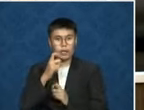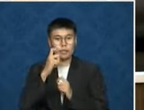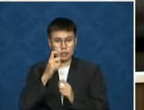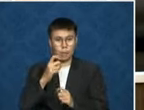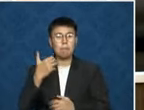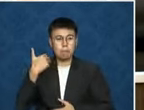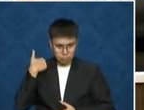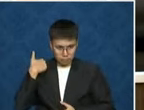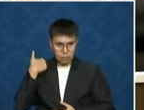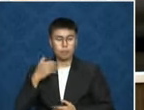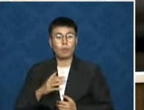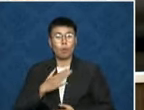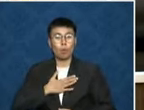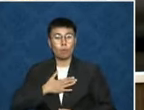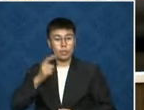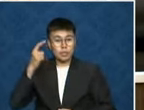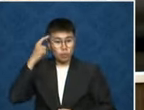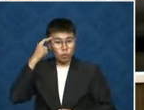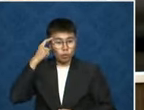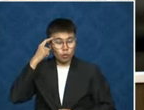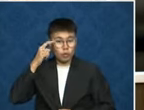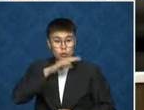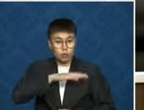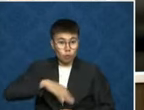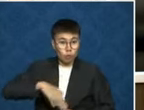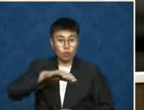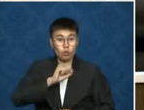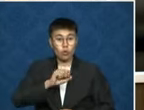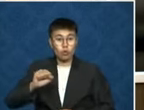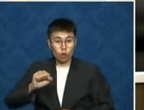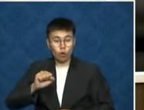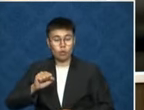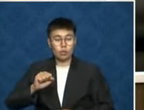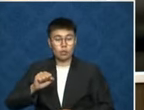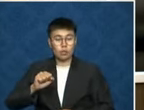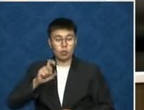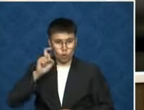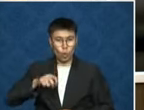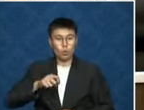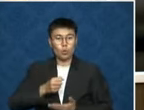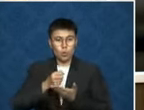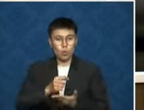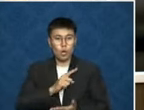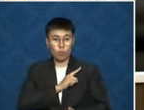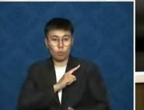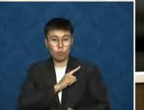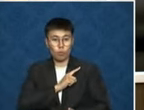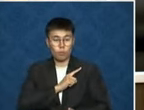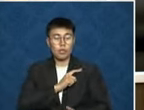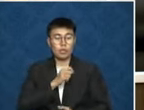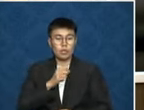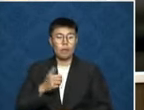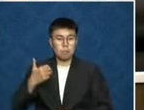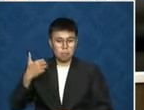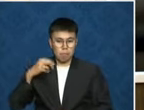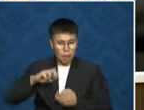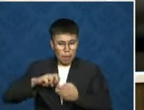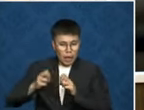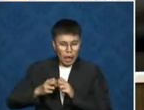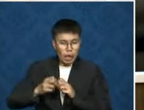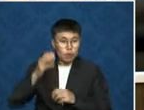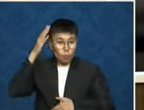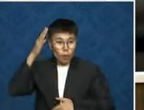ตินี้แล้วผมก็เชื่อว่าพวกเรามีหน้าที่ที่จะต้องรับผิดชอบกับสิ่งที่จะตามมาวัน